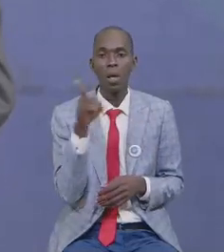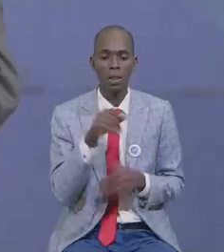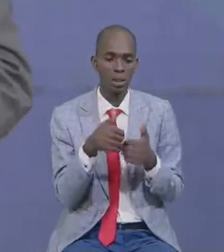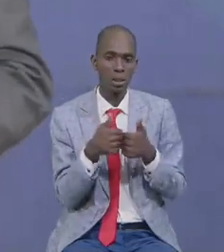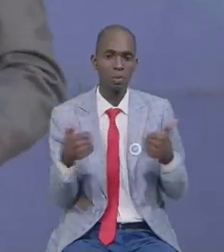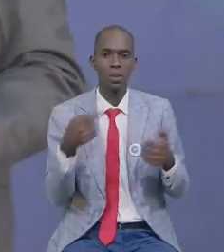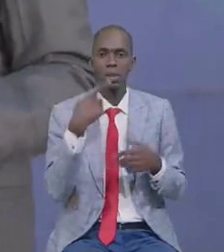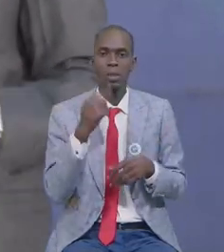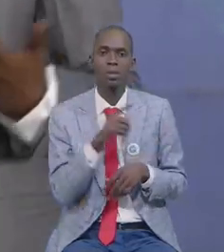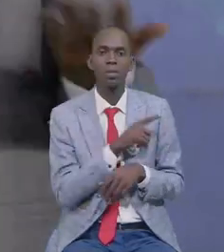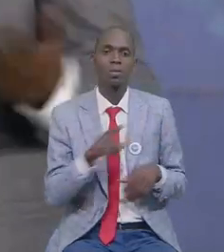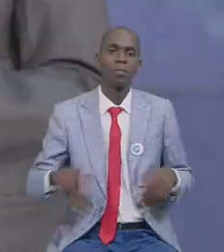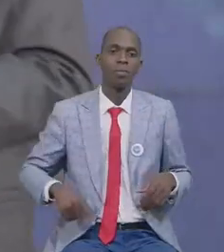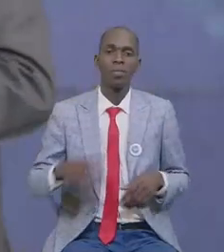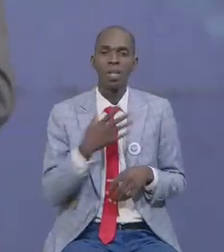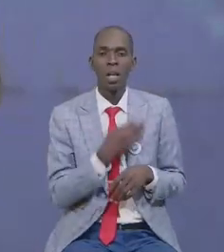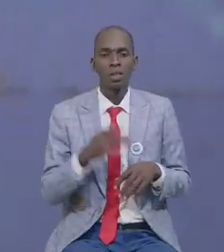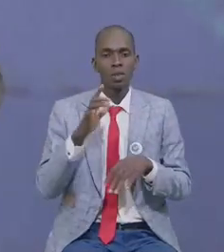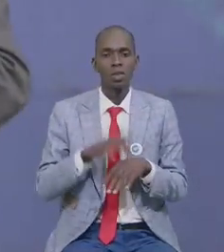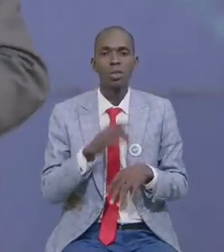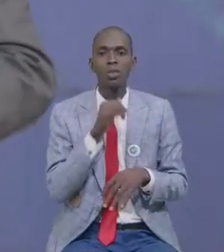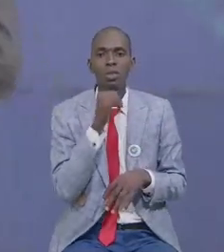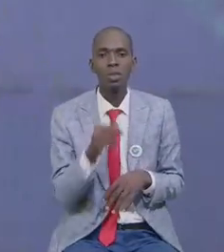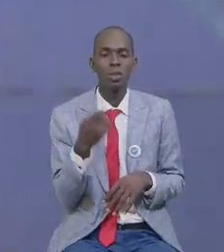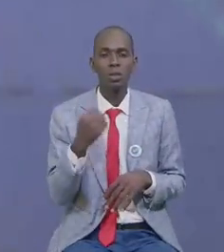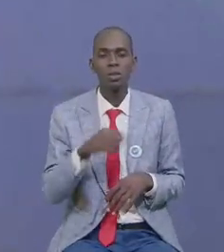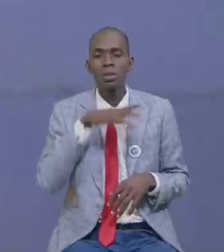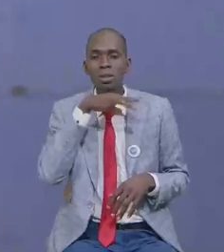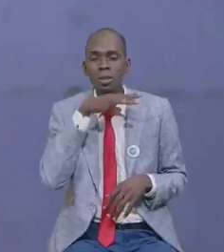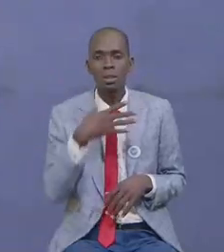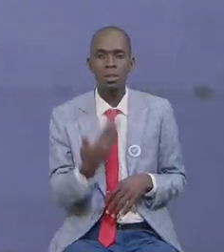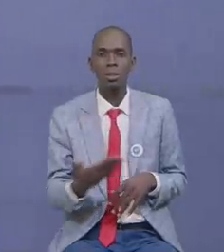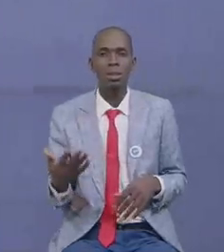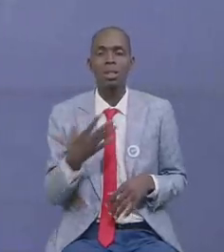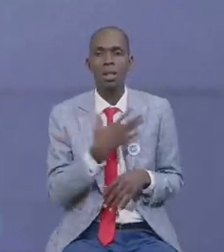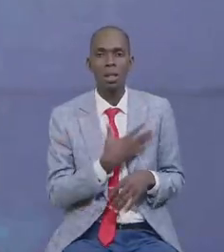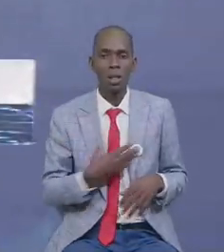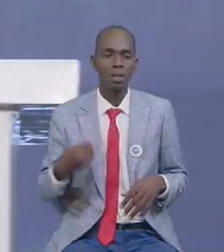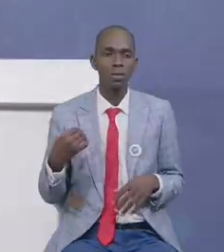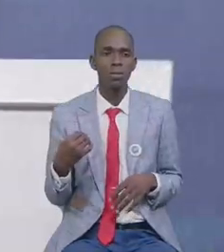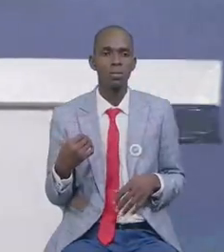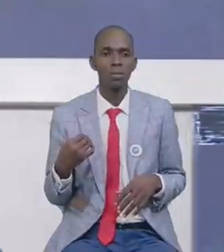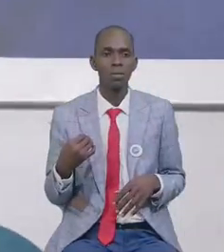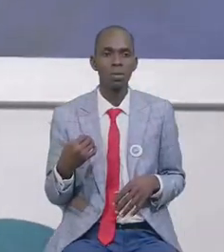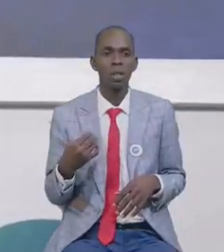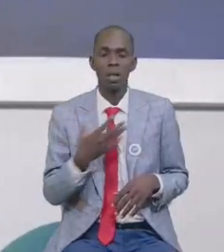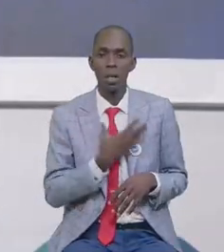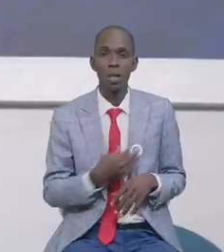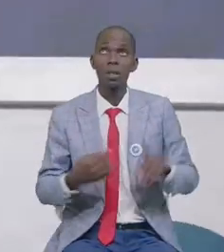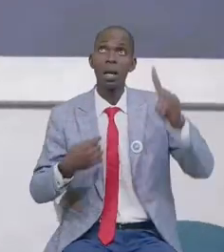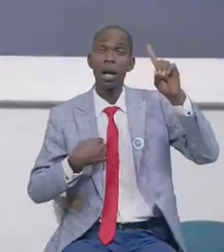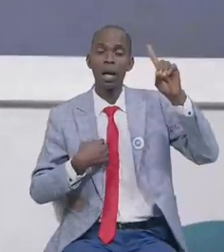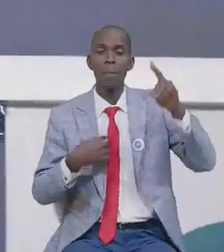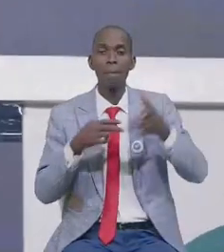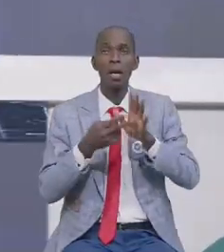le Seigneur. Ne touchez pas à ce qui est impur. Et ça, c'est Dieu qui parle. Et je vous, c'est le Père Céleste.